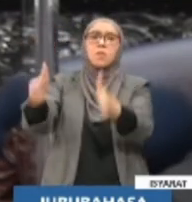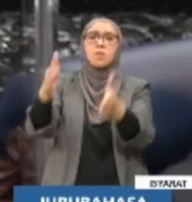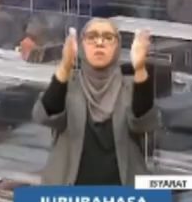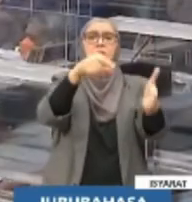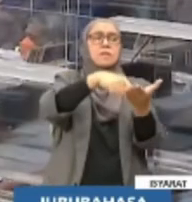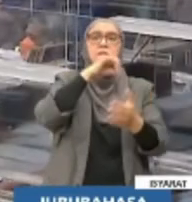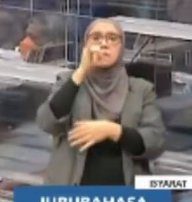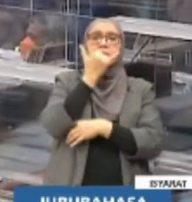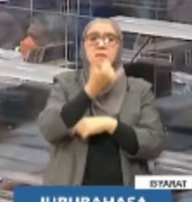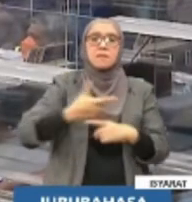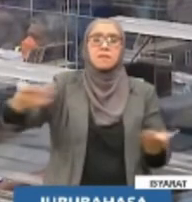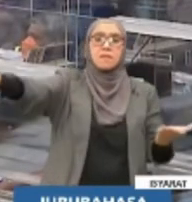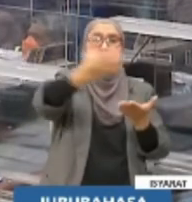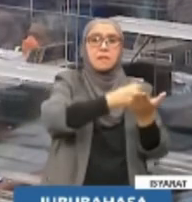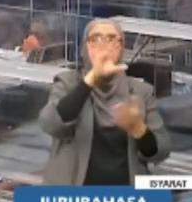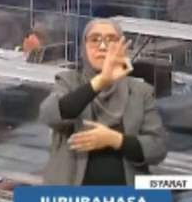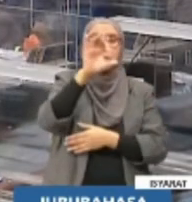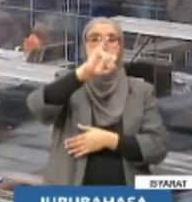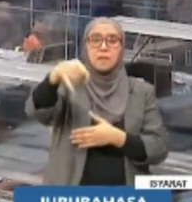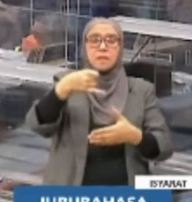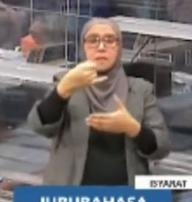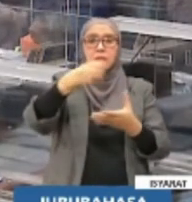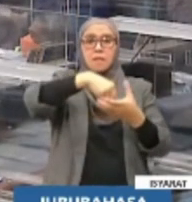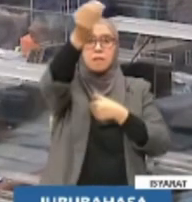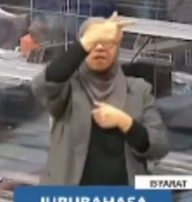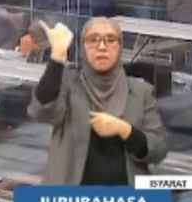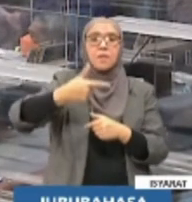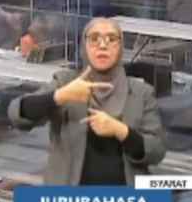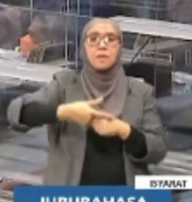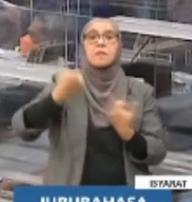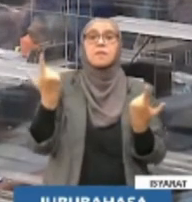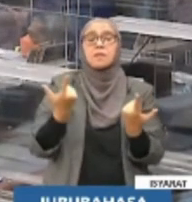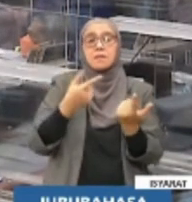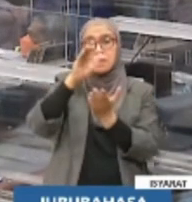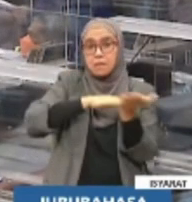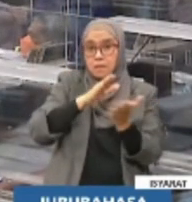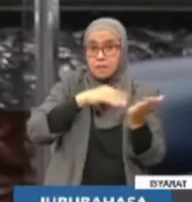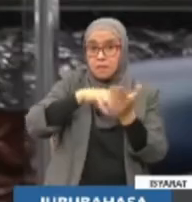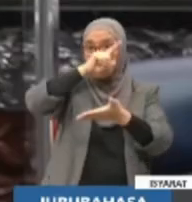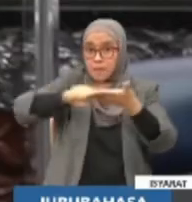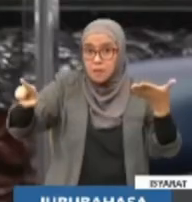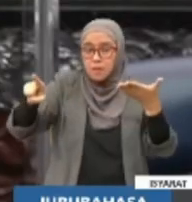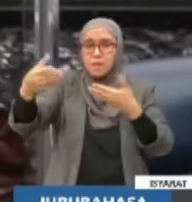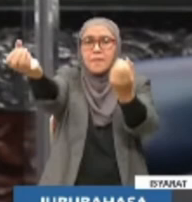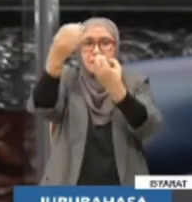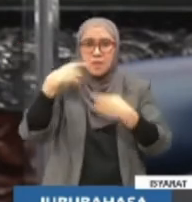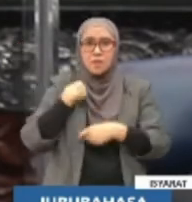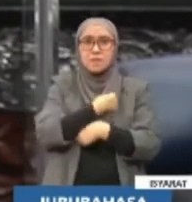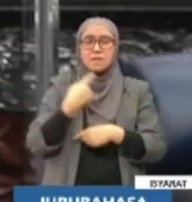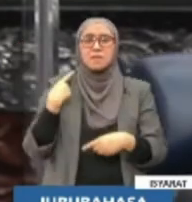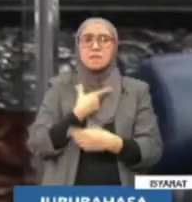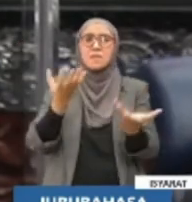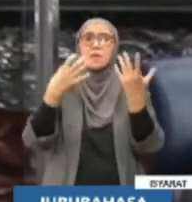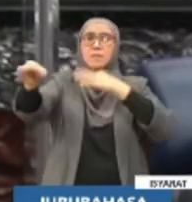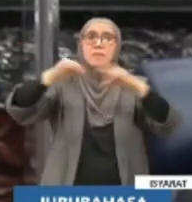kutip 900000000 bahwa kedua ini karena lottery tiap minggu bagi tahu berita dan kita Jelaskan yang beginilah Yang